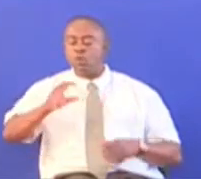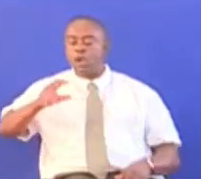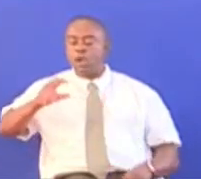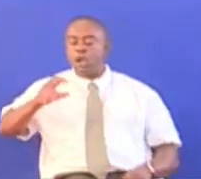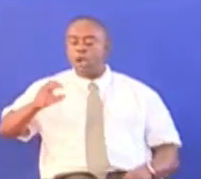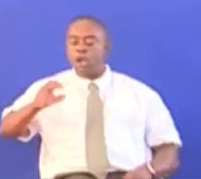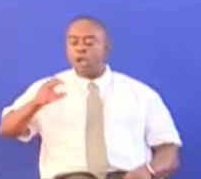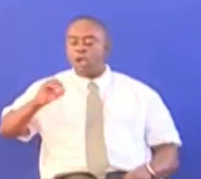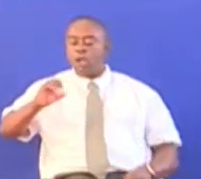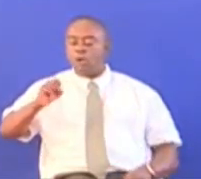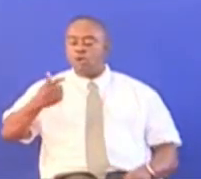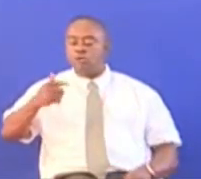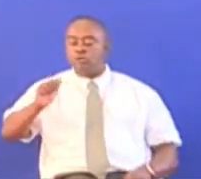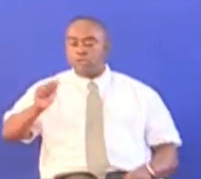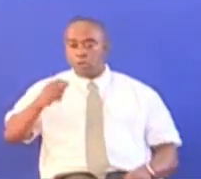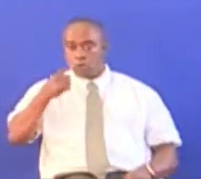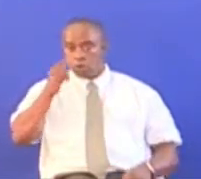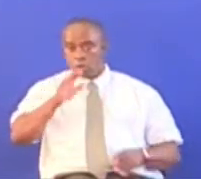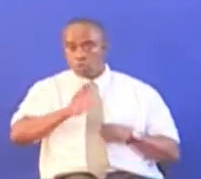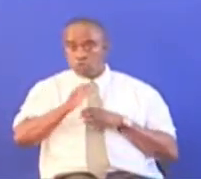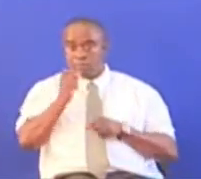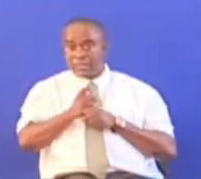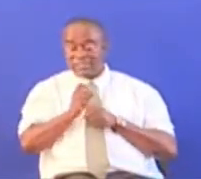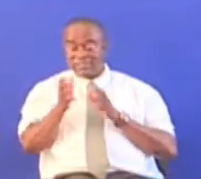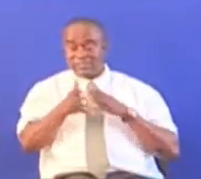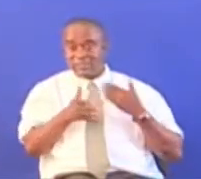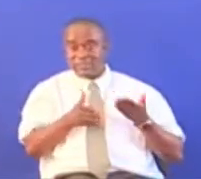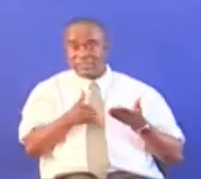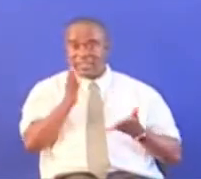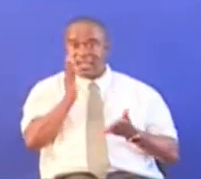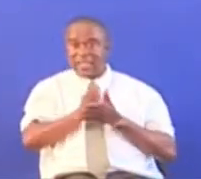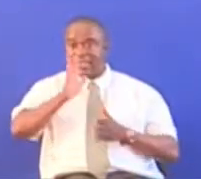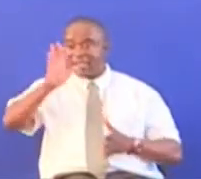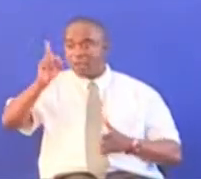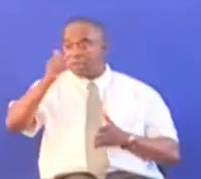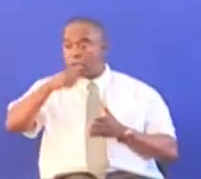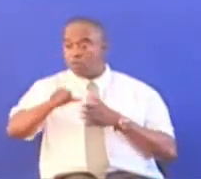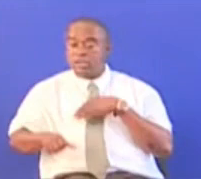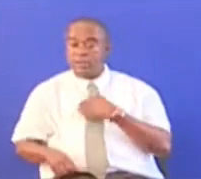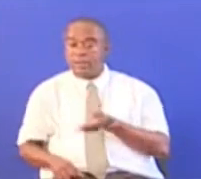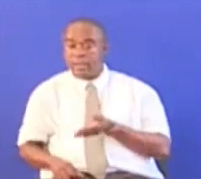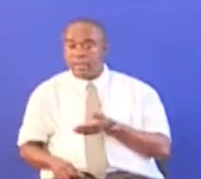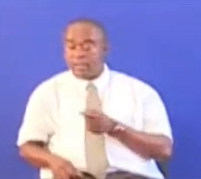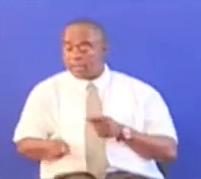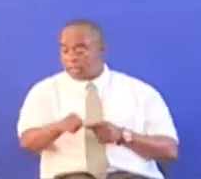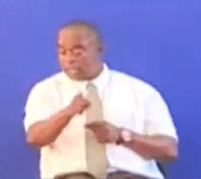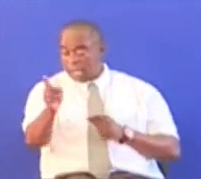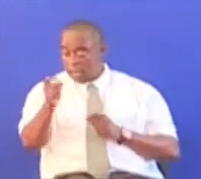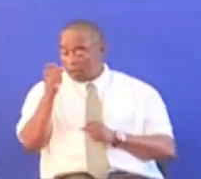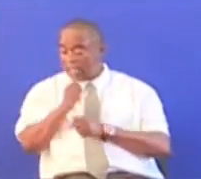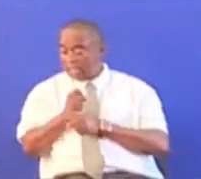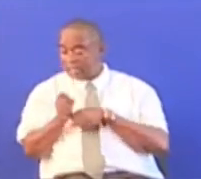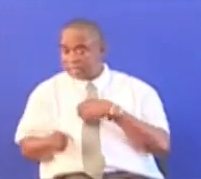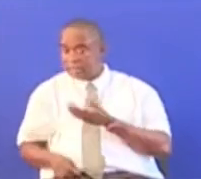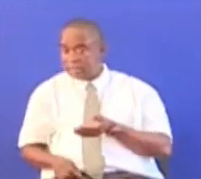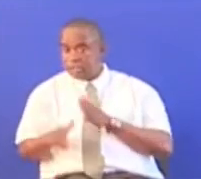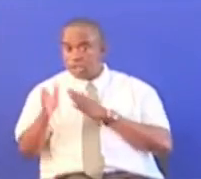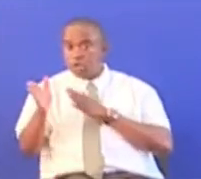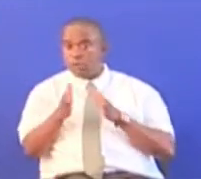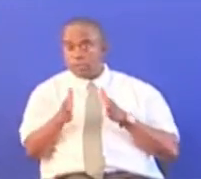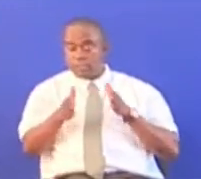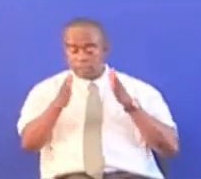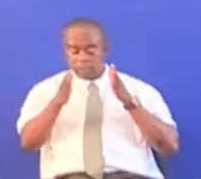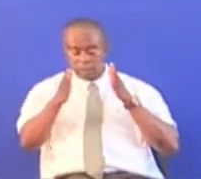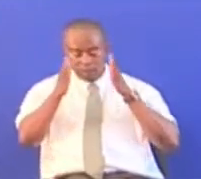wanaona kwamba kutumia kazi za sanaa ni halali yao bila kulipa hawa wasanii waliozifanya kazi hizi, wajiandae. Bunge